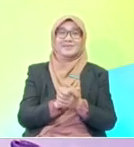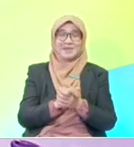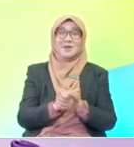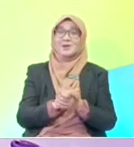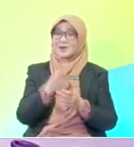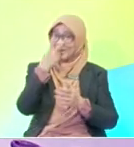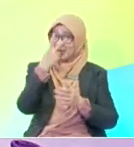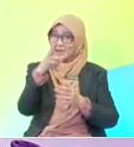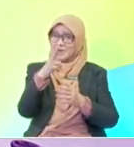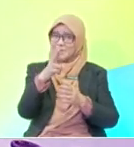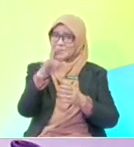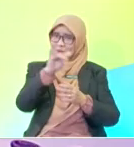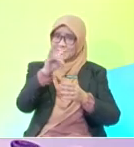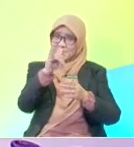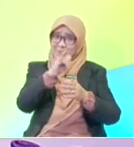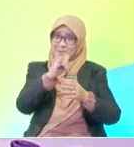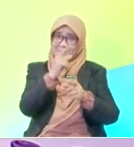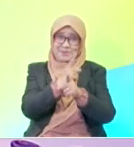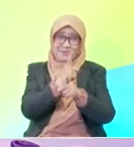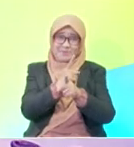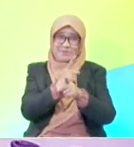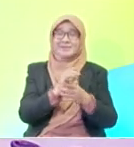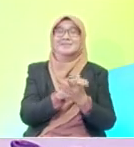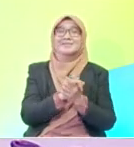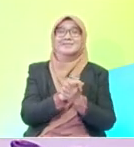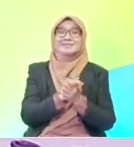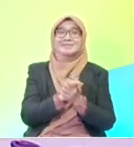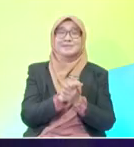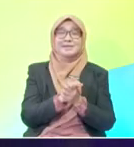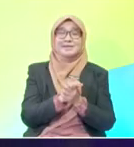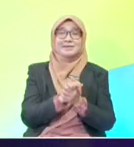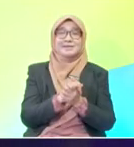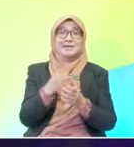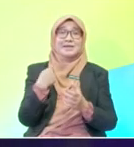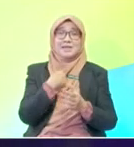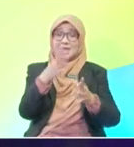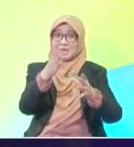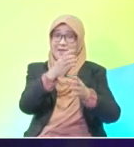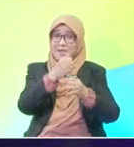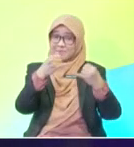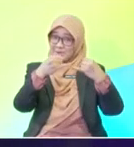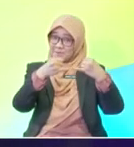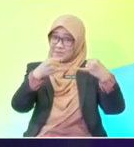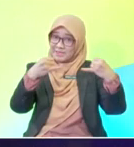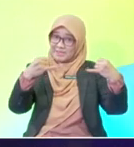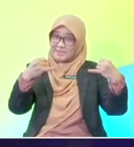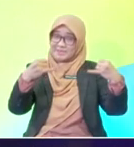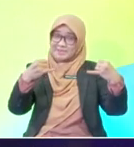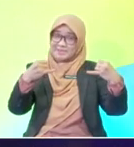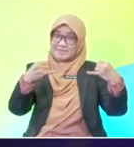ya. Ya, betul. Okey Abang Fizi, proses seterusnya Abang Fizi. Ya cikgu. Kita ambil benang. Benang.